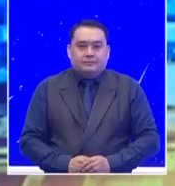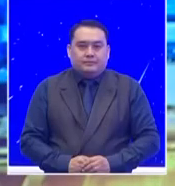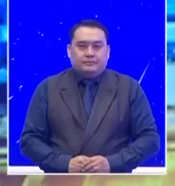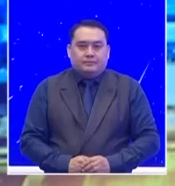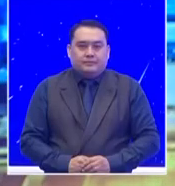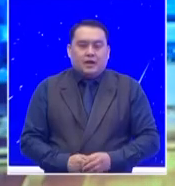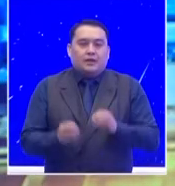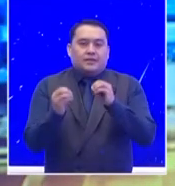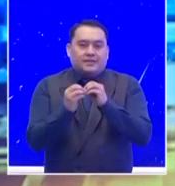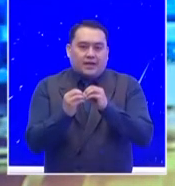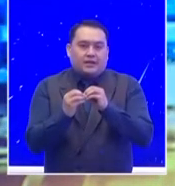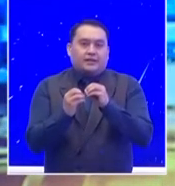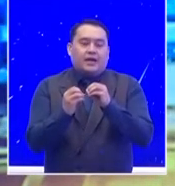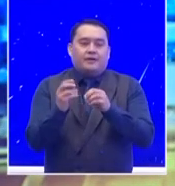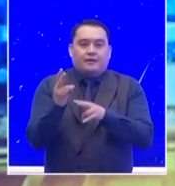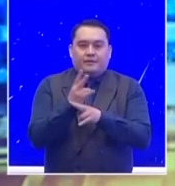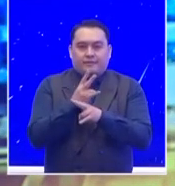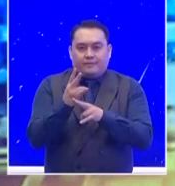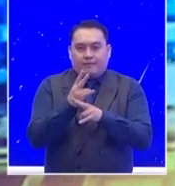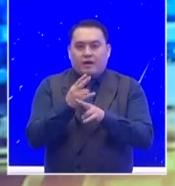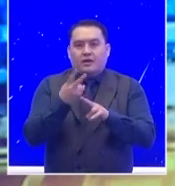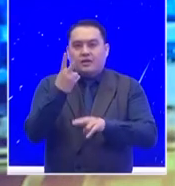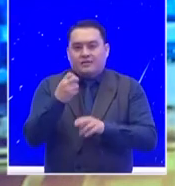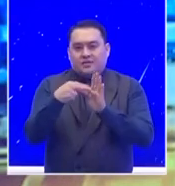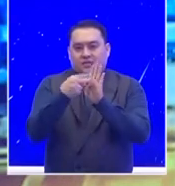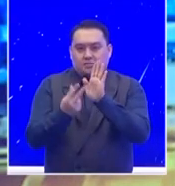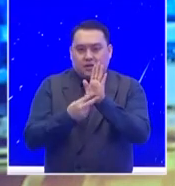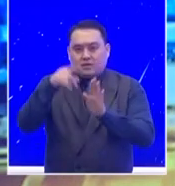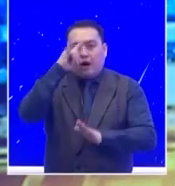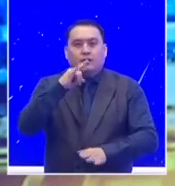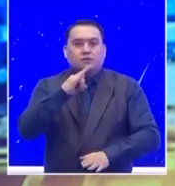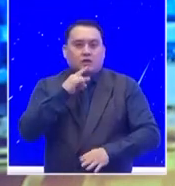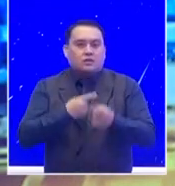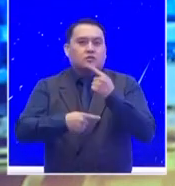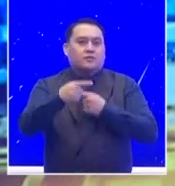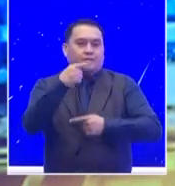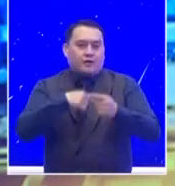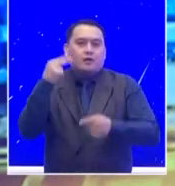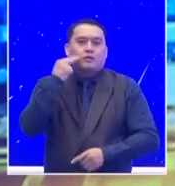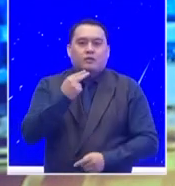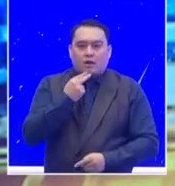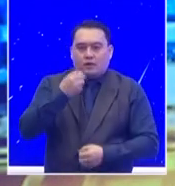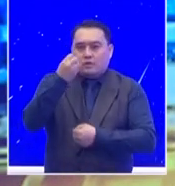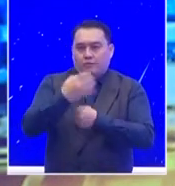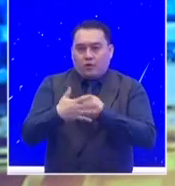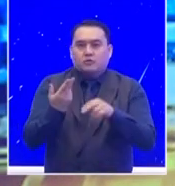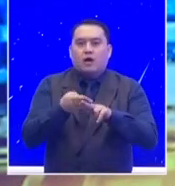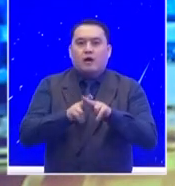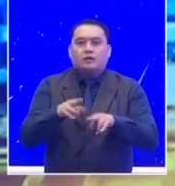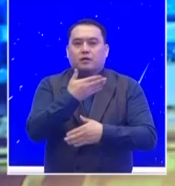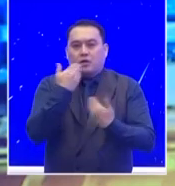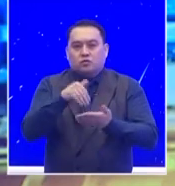В ночь с 10 на 11 февраля 217 казахстанцев эвакуировали из Пекина. Среди них